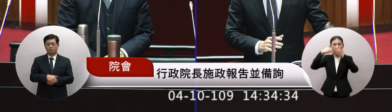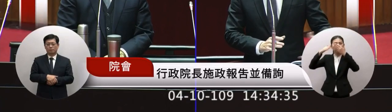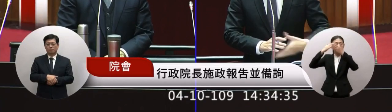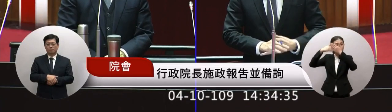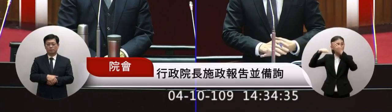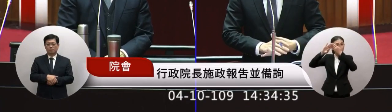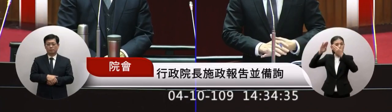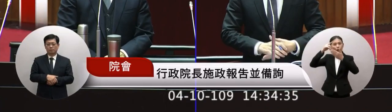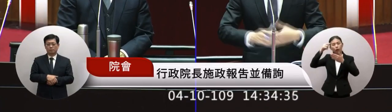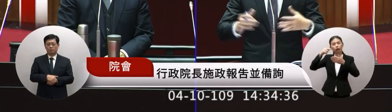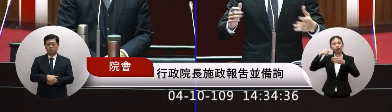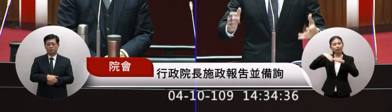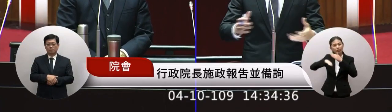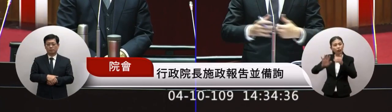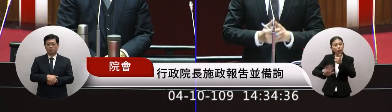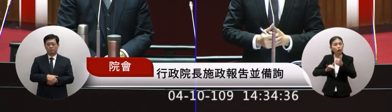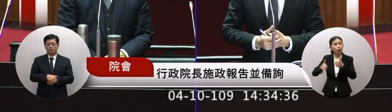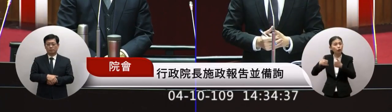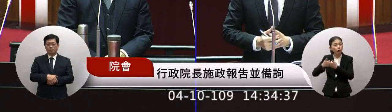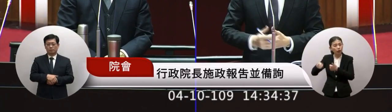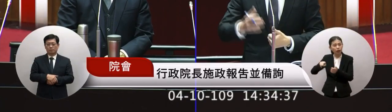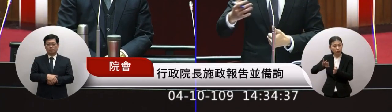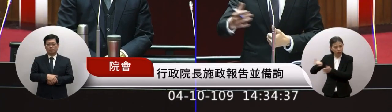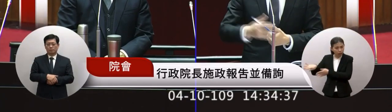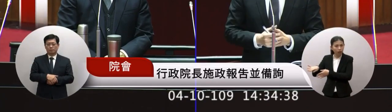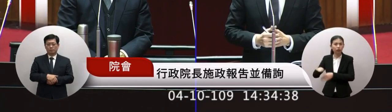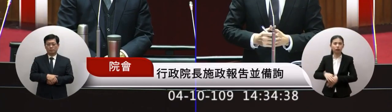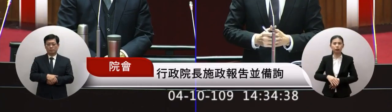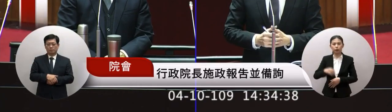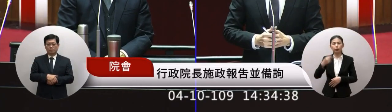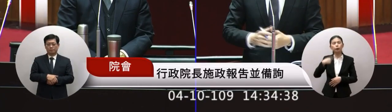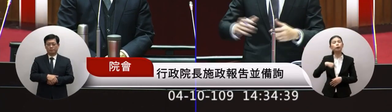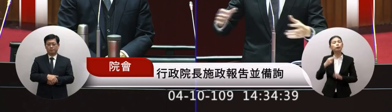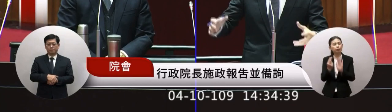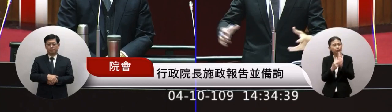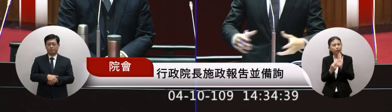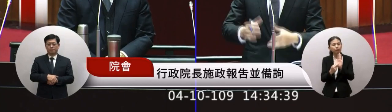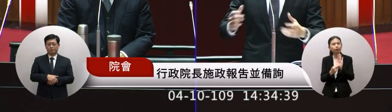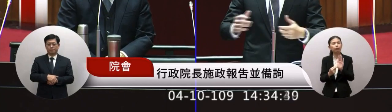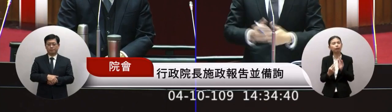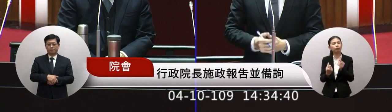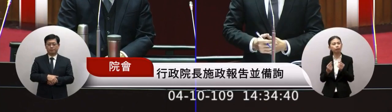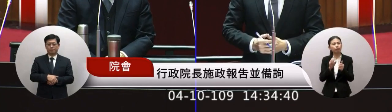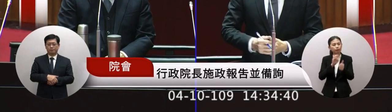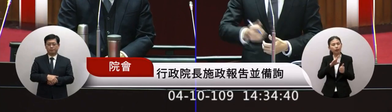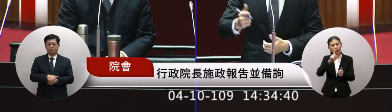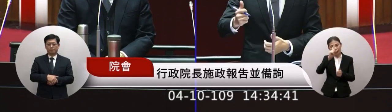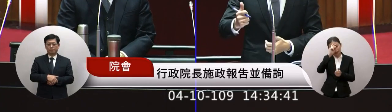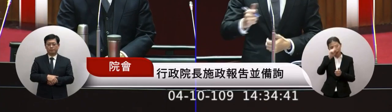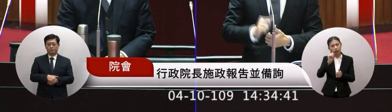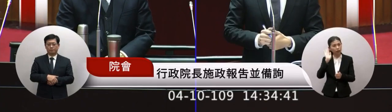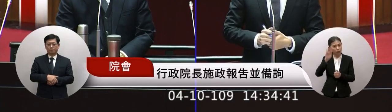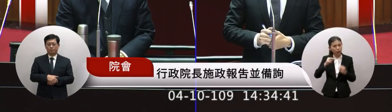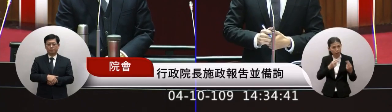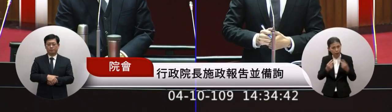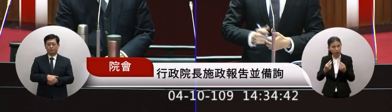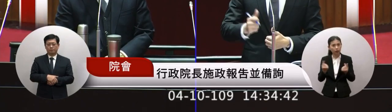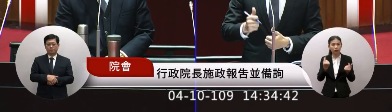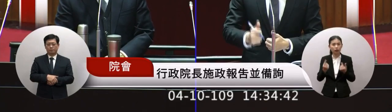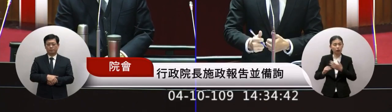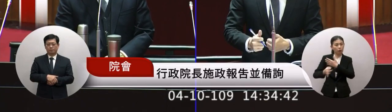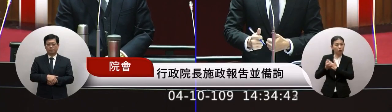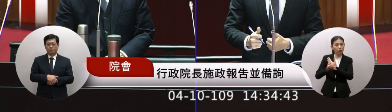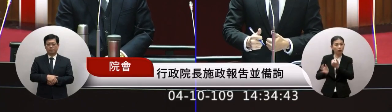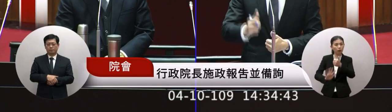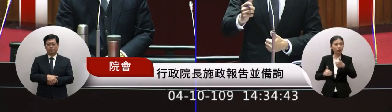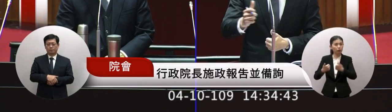湾省政府以外，即卖吼，其实我举一个例，嘛是希望未来行政院会当去整理诶吼。一个是即个侨委会。侨